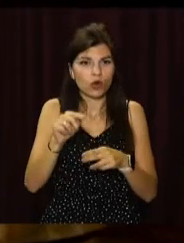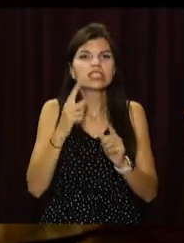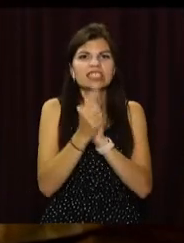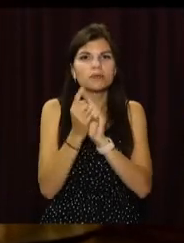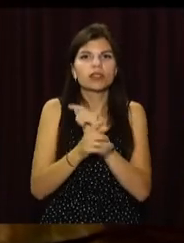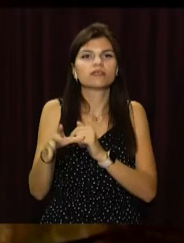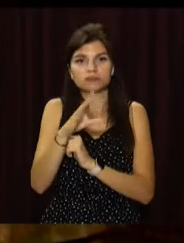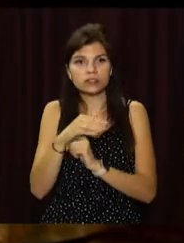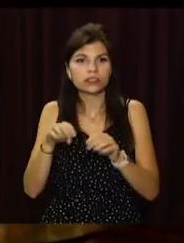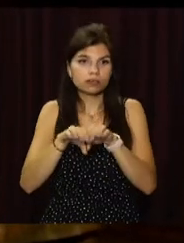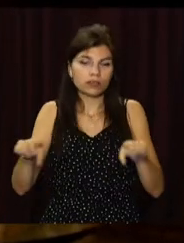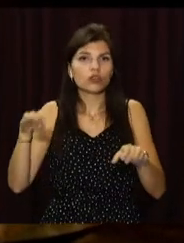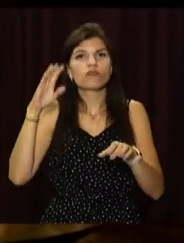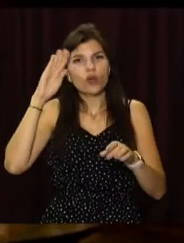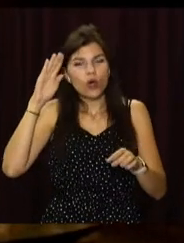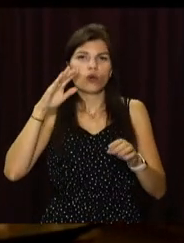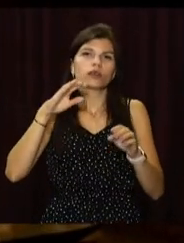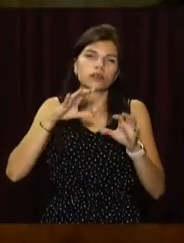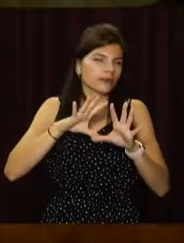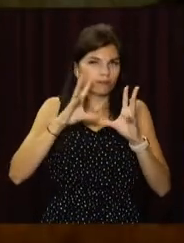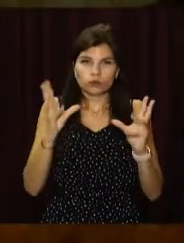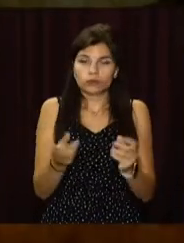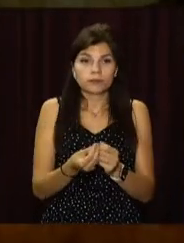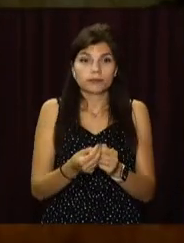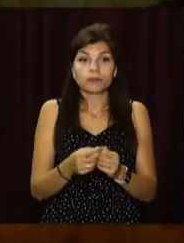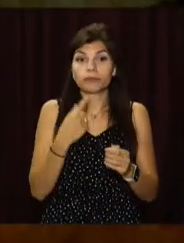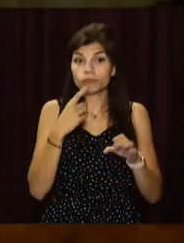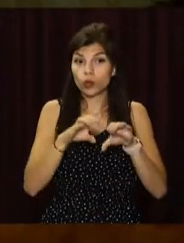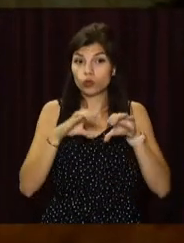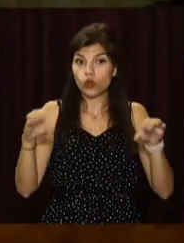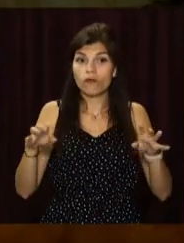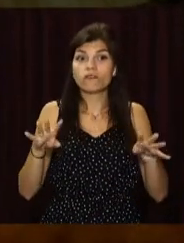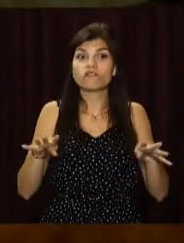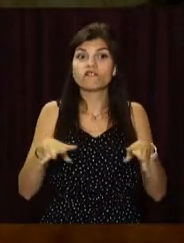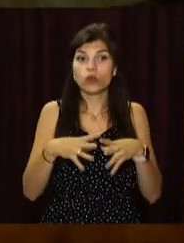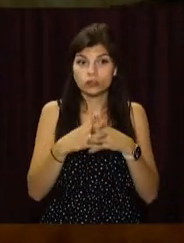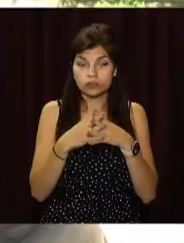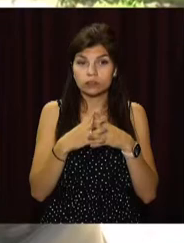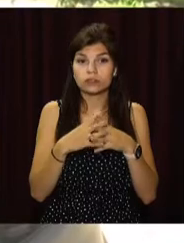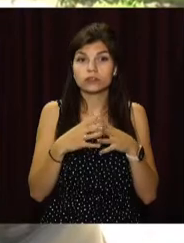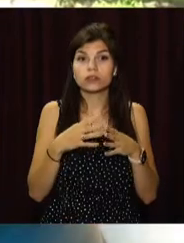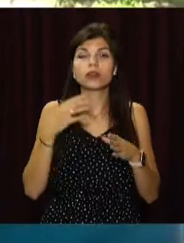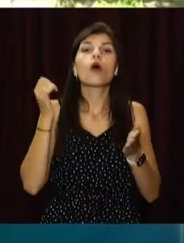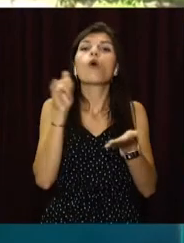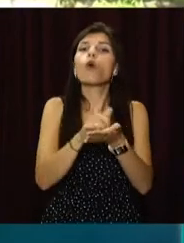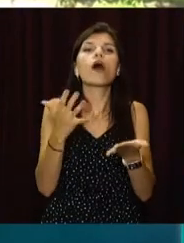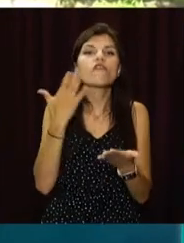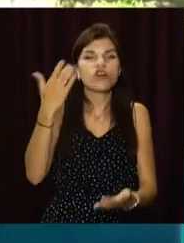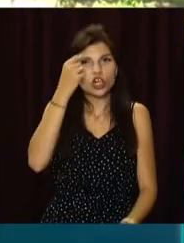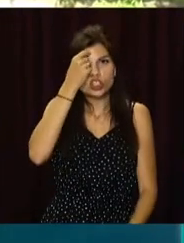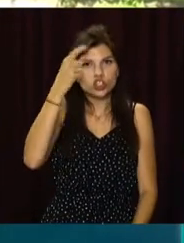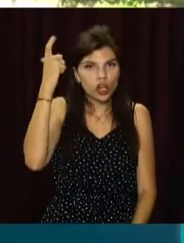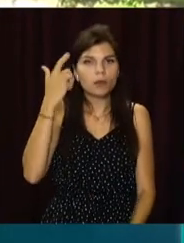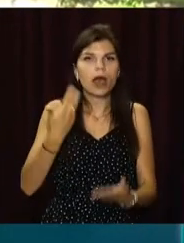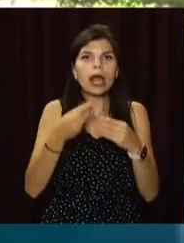всіх сітей каналізації і водоснабження в цьому підвалі. Трубопровод встановили производство Чехії. Це динамічний